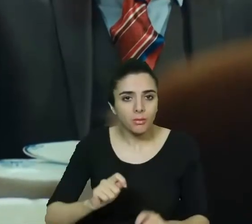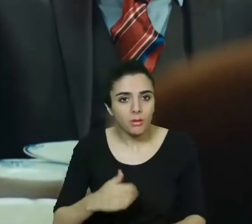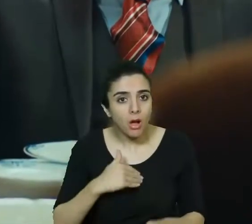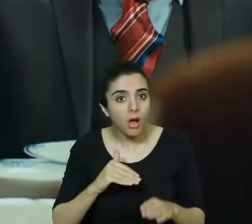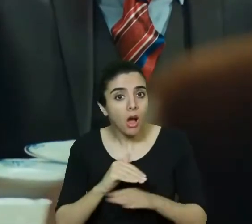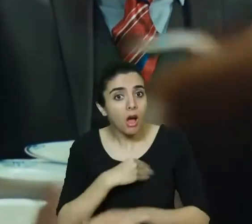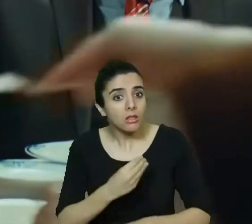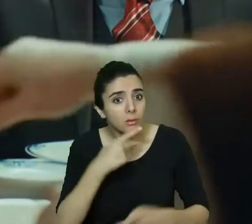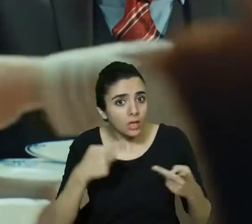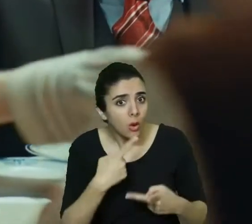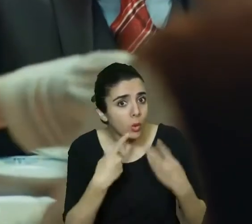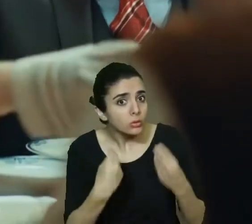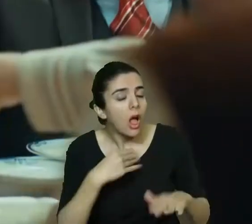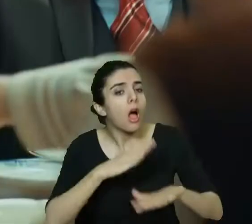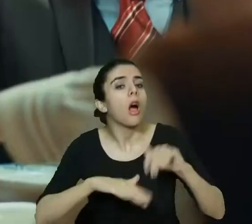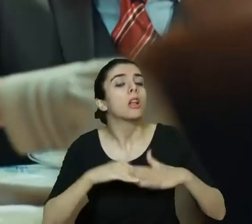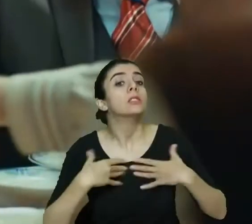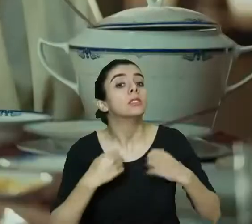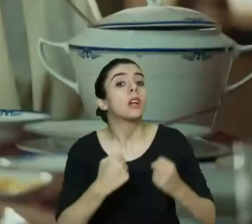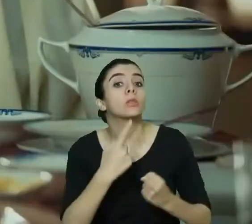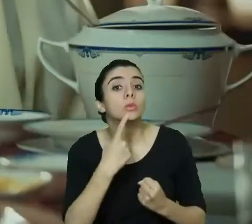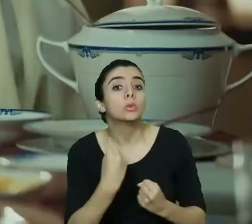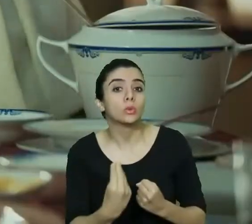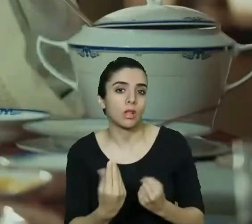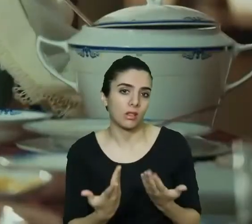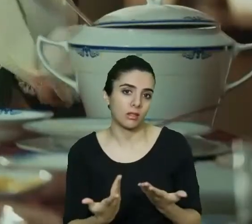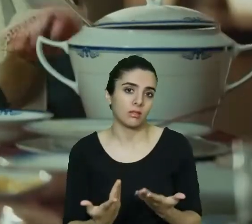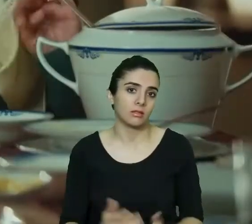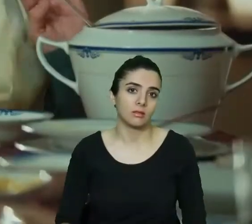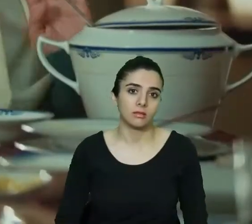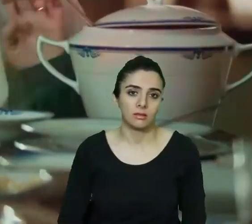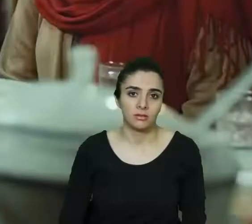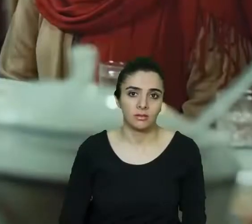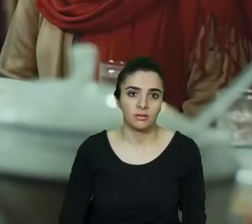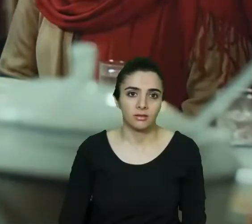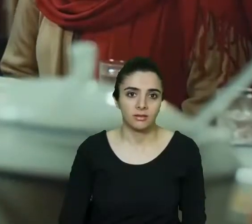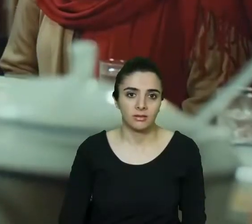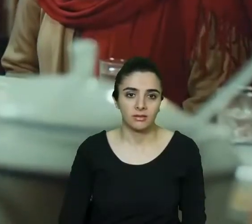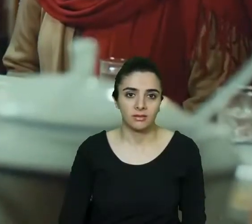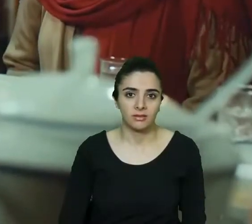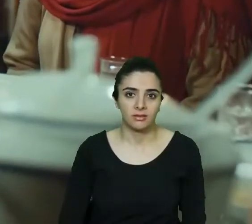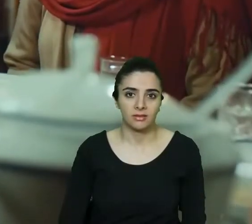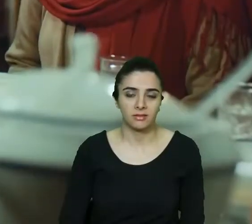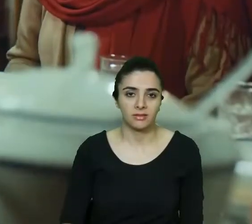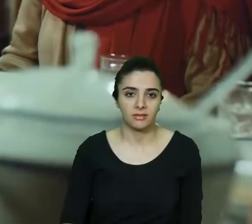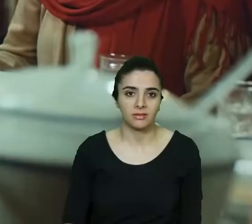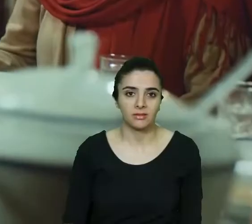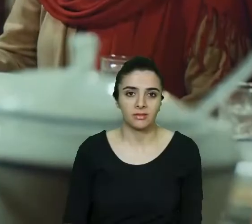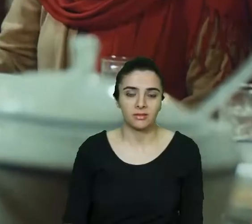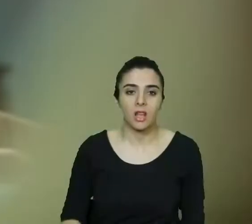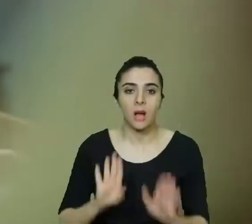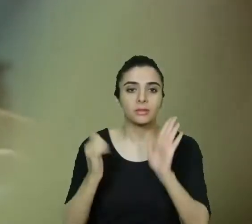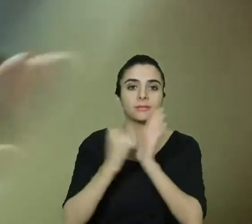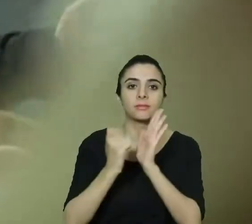Hayatımda yediğim en güzel salata kızlar, ellerinize sağlık. Naciye iştahla attı ağzına. Şerife yüzünü buruştururken Emine bıyık altı